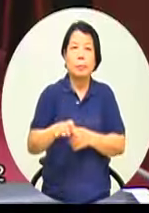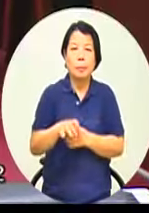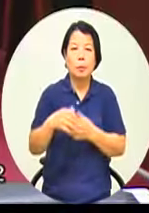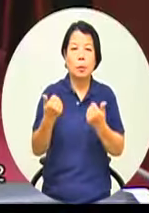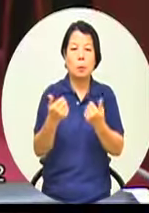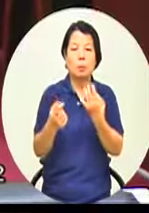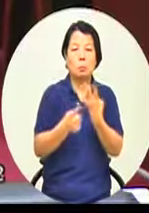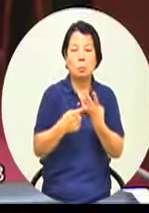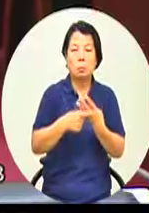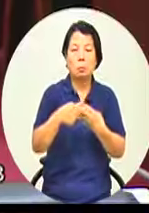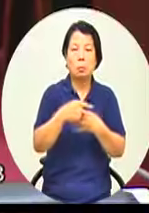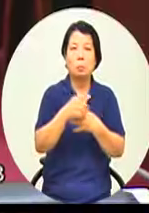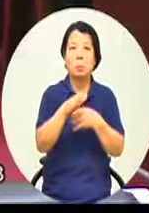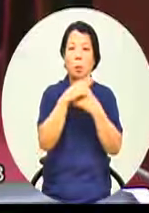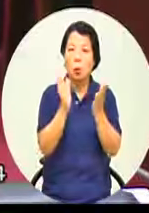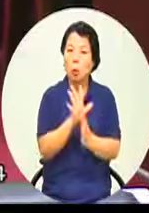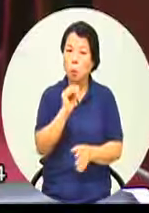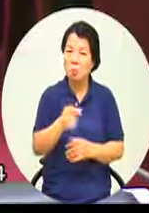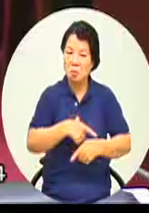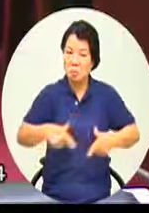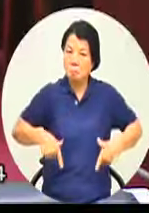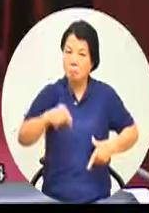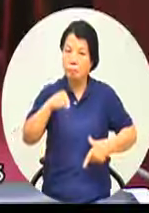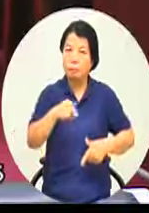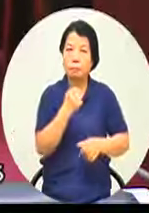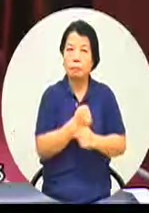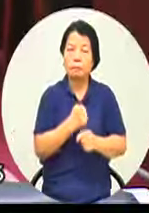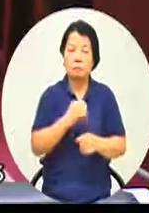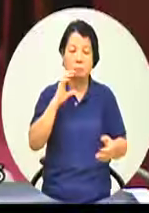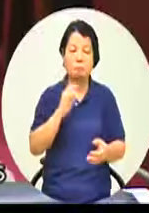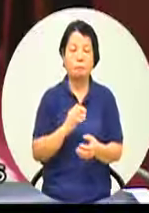这样的魄力呢？本席要去提到第二个机制。